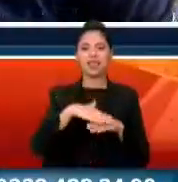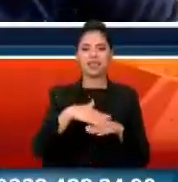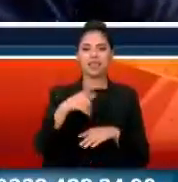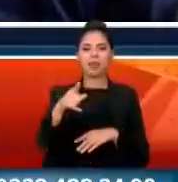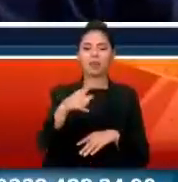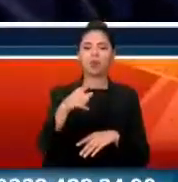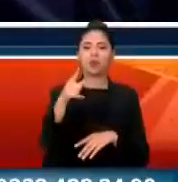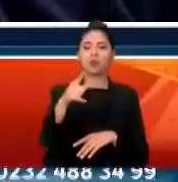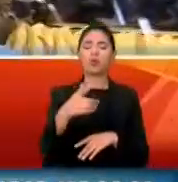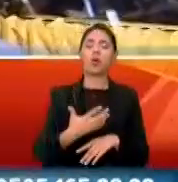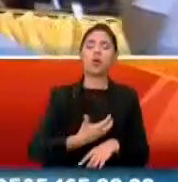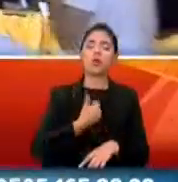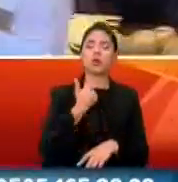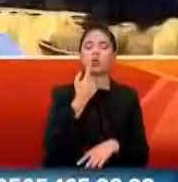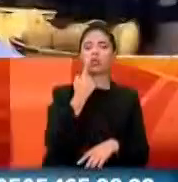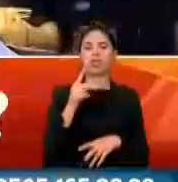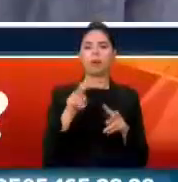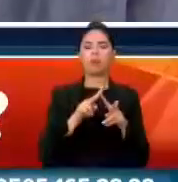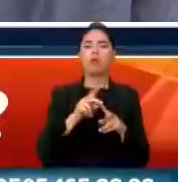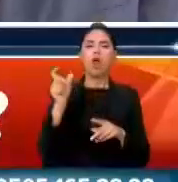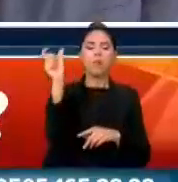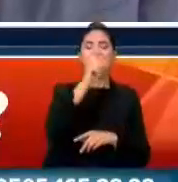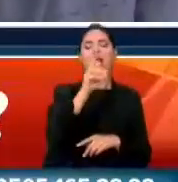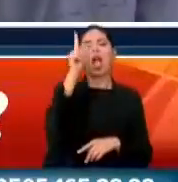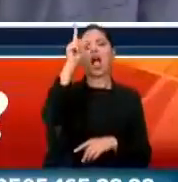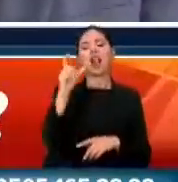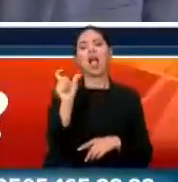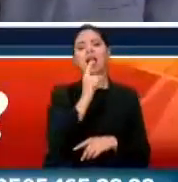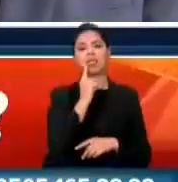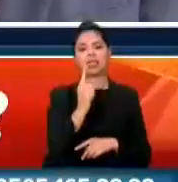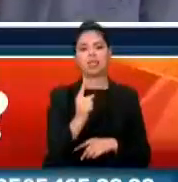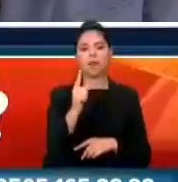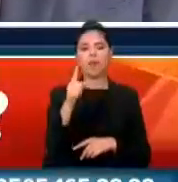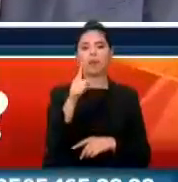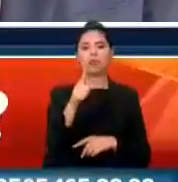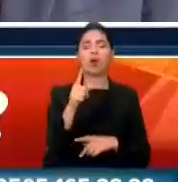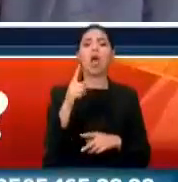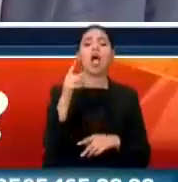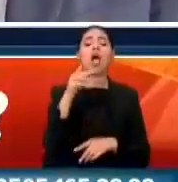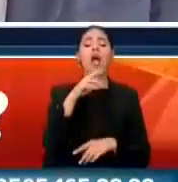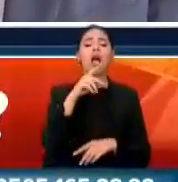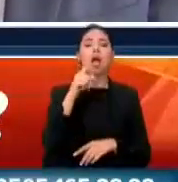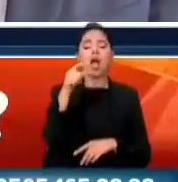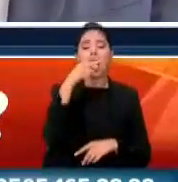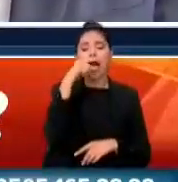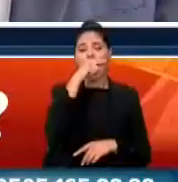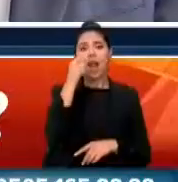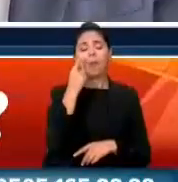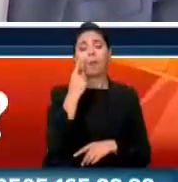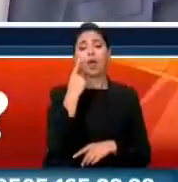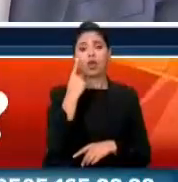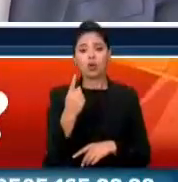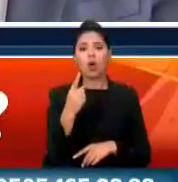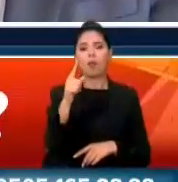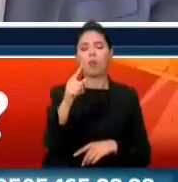yasını tutmaktır bir nevi aşure. Muharrem ayı Allah'ın ayıdır. Aşure Arapça aşara kelimesinden bozulmuş ya da evrilmiş